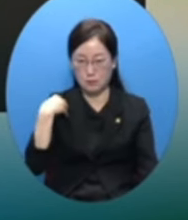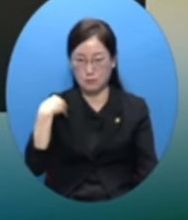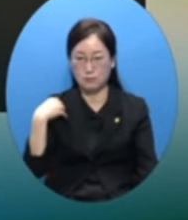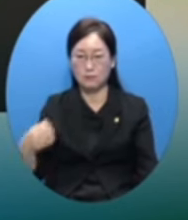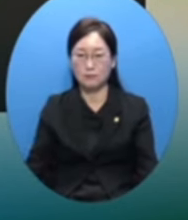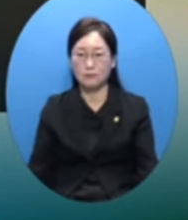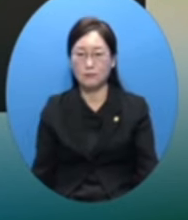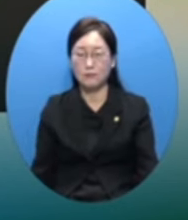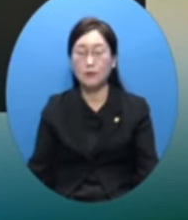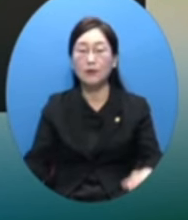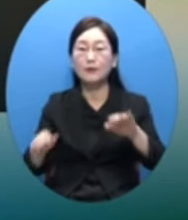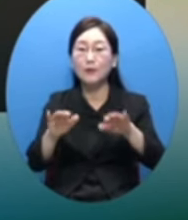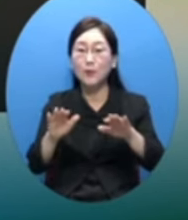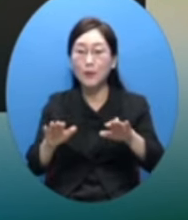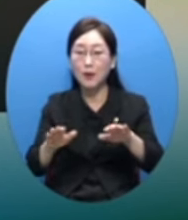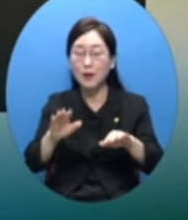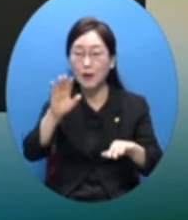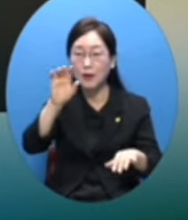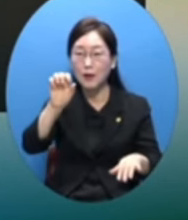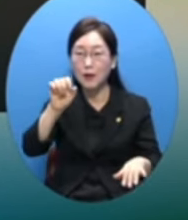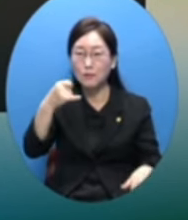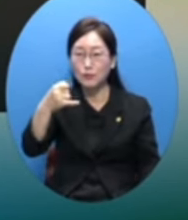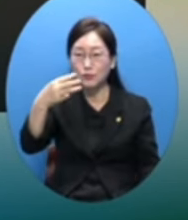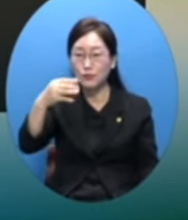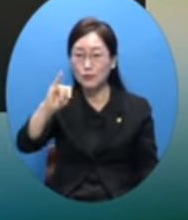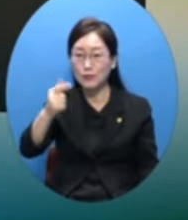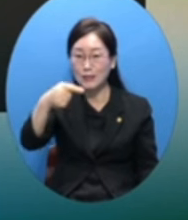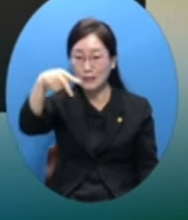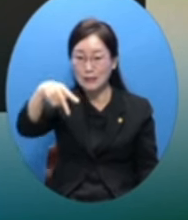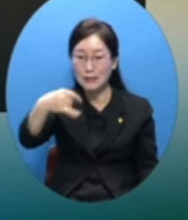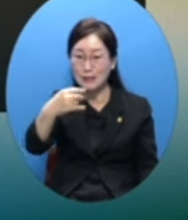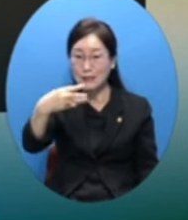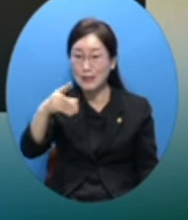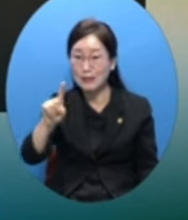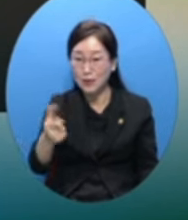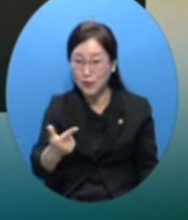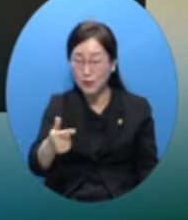이번에 프린스턴 대학교에서 신학교에서